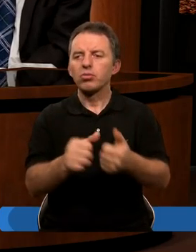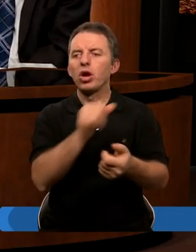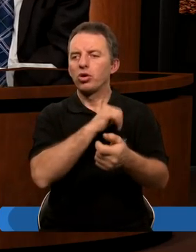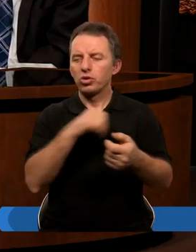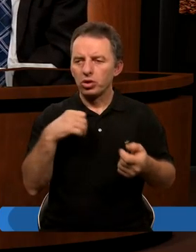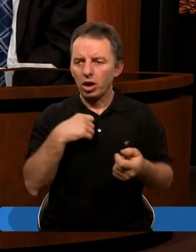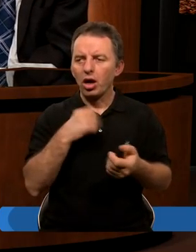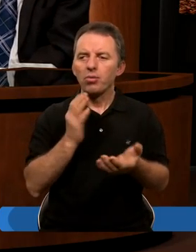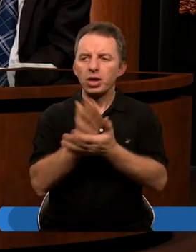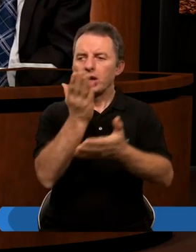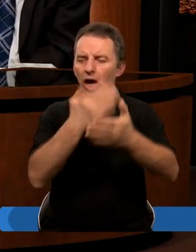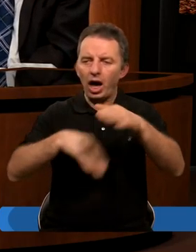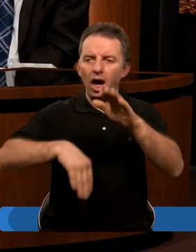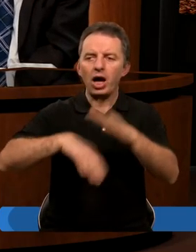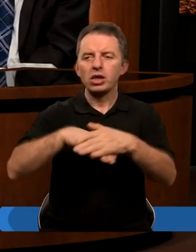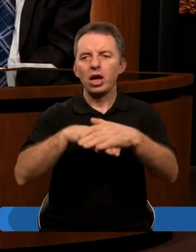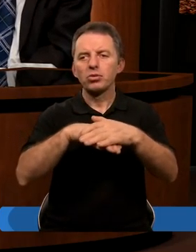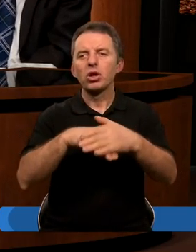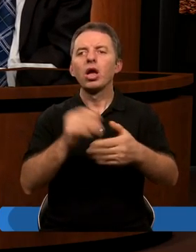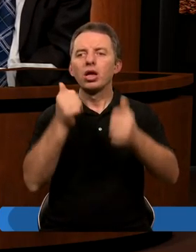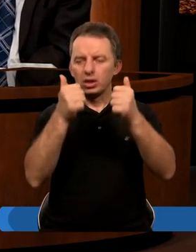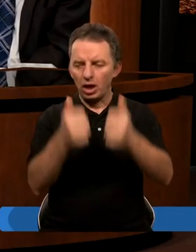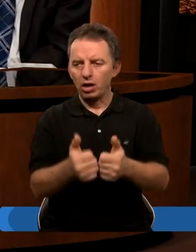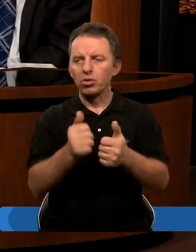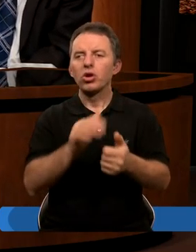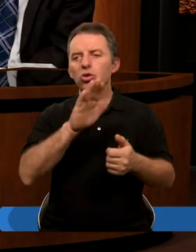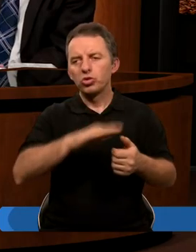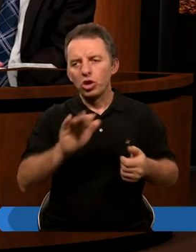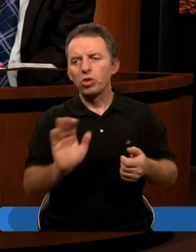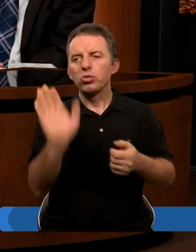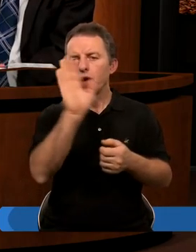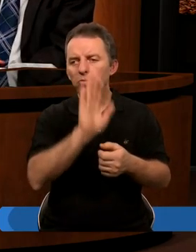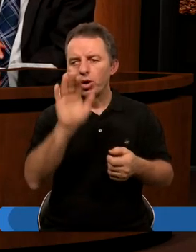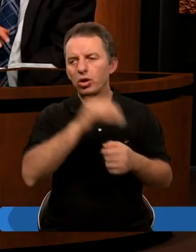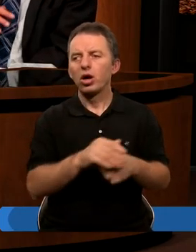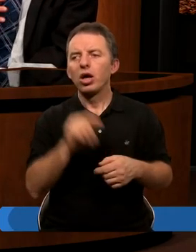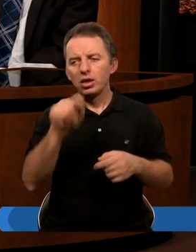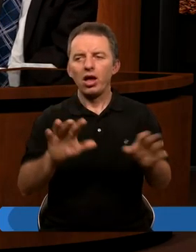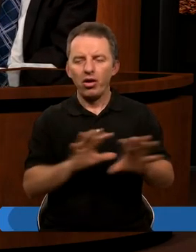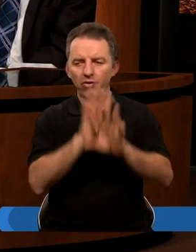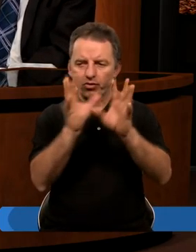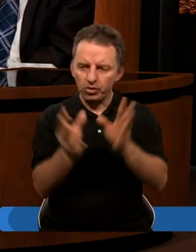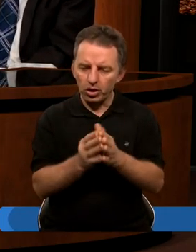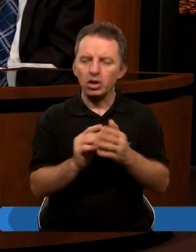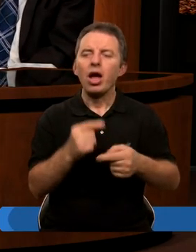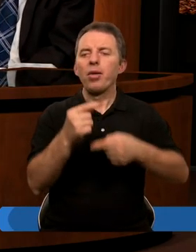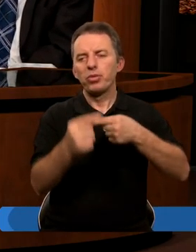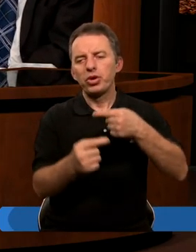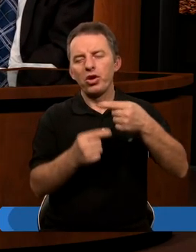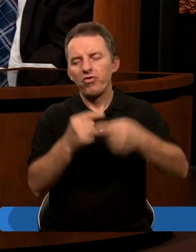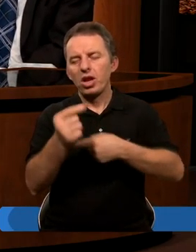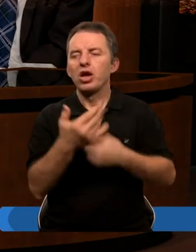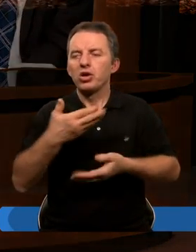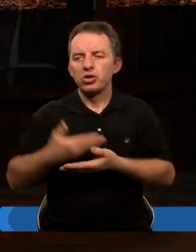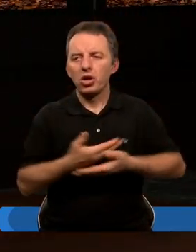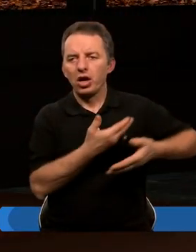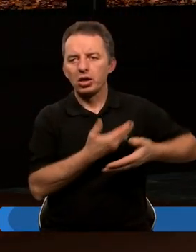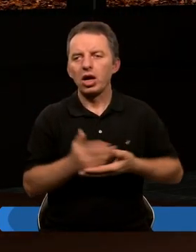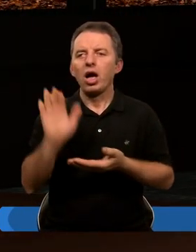przez adopcję, że staliśmy się dziećmi Bożymi i te wszystkie przywileje dziecka